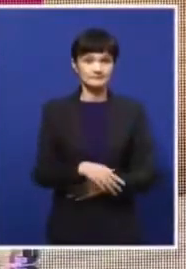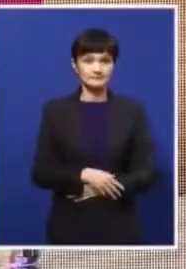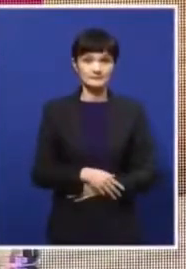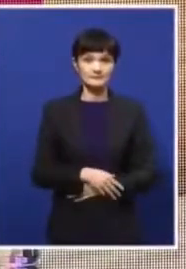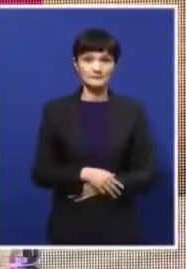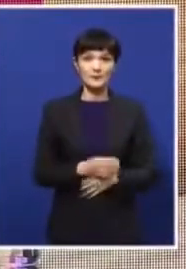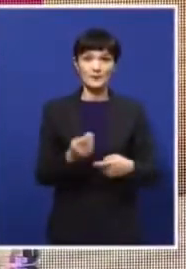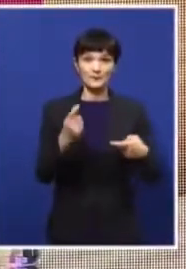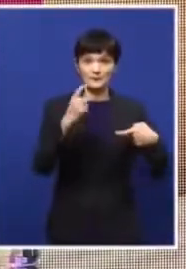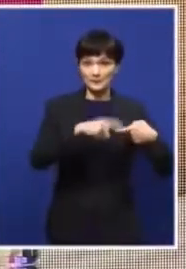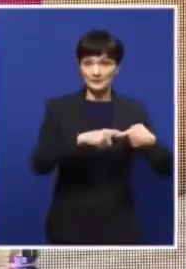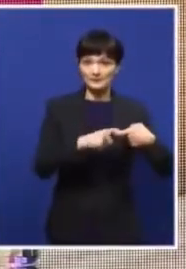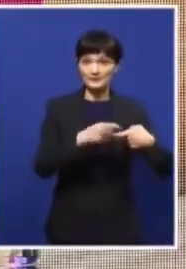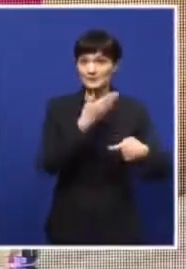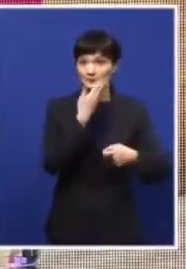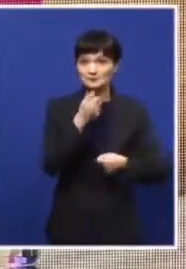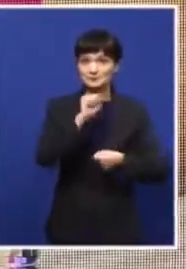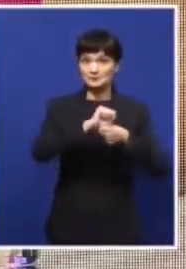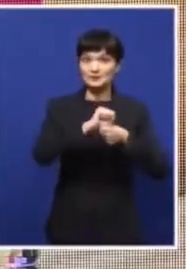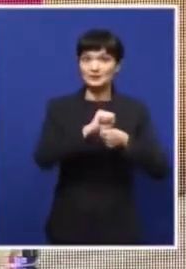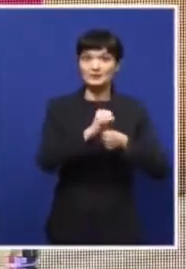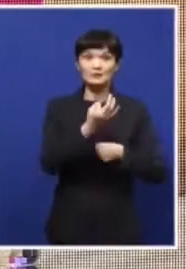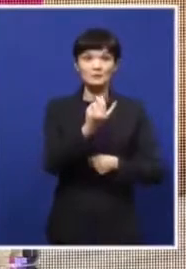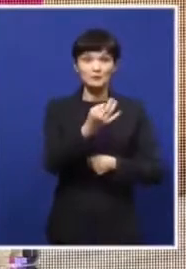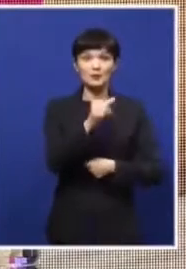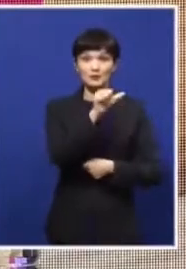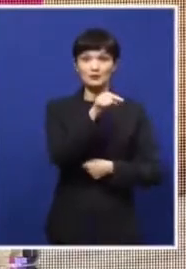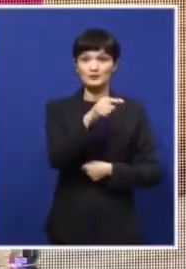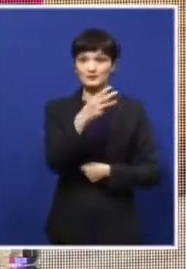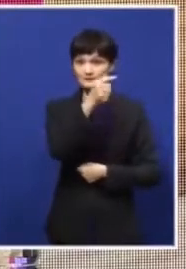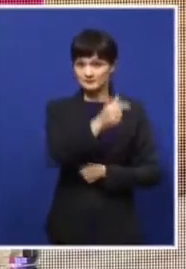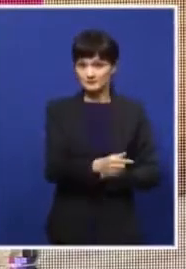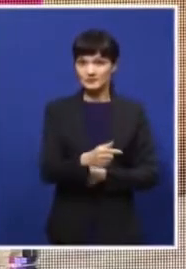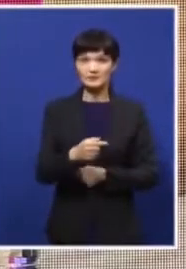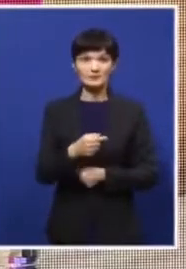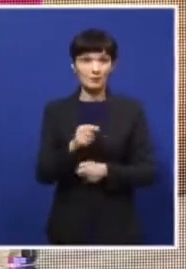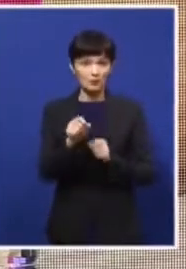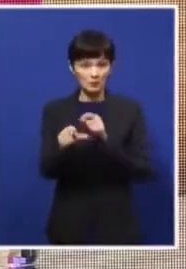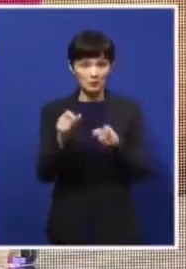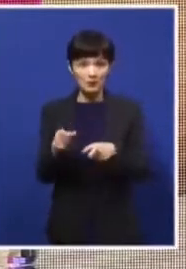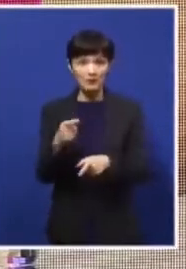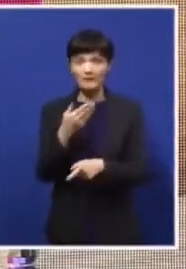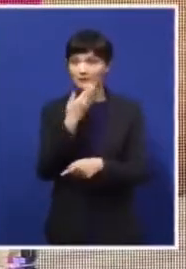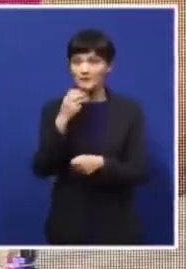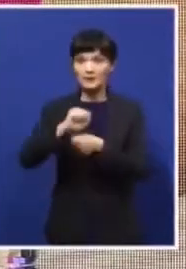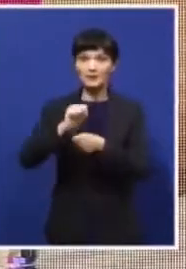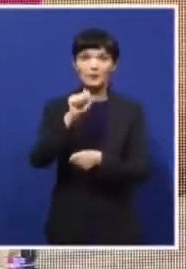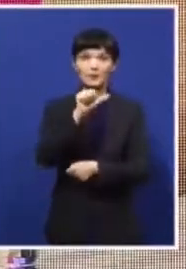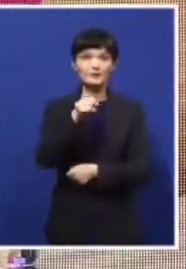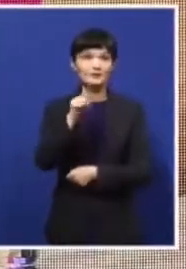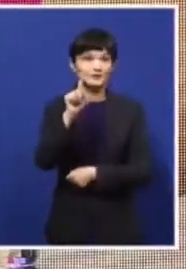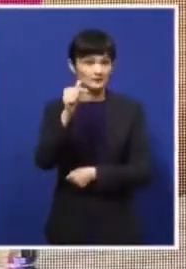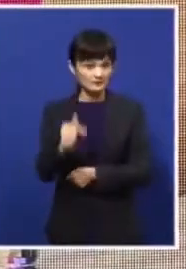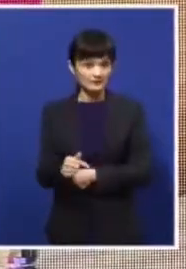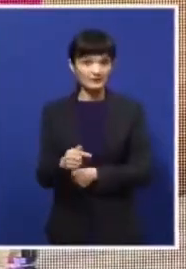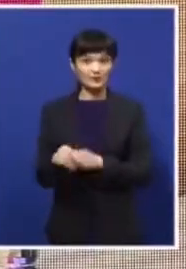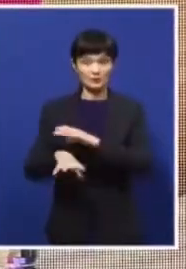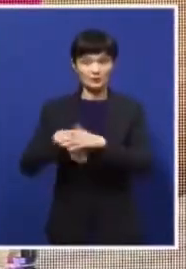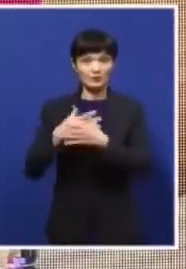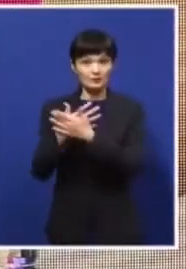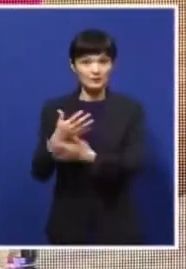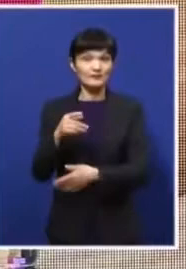是5.3亿哈，那消费的加码回馈金是5.1亿，抽奖礼是